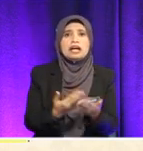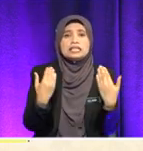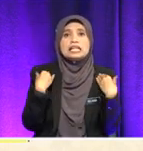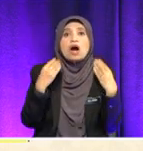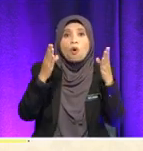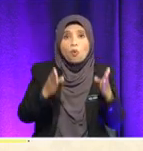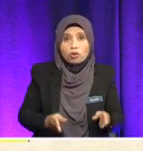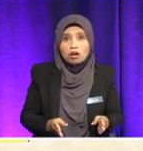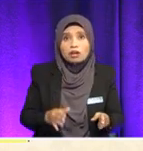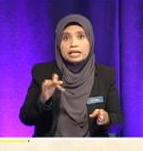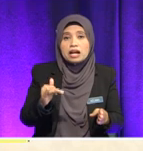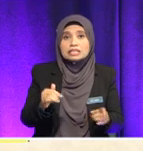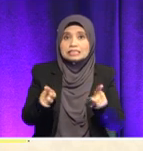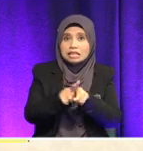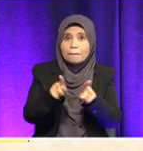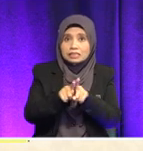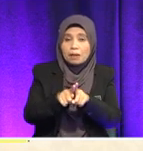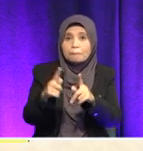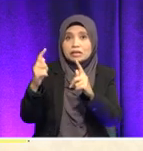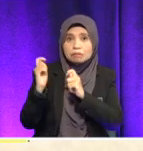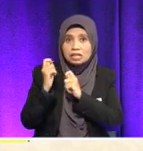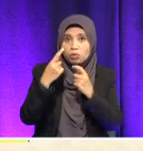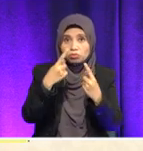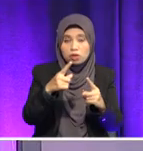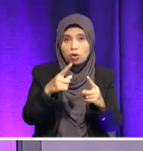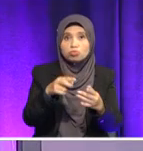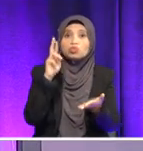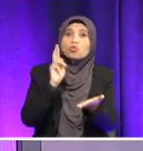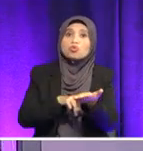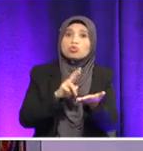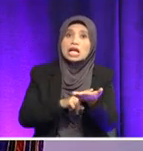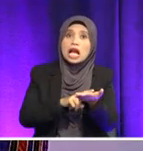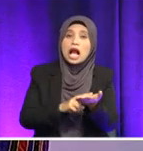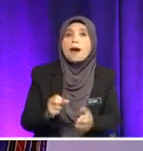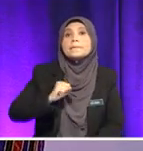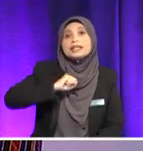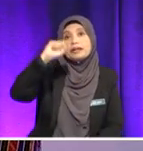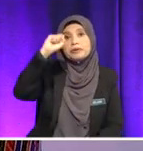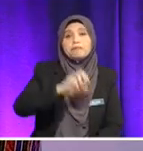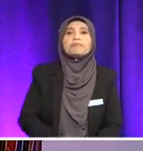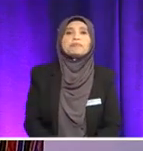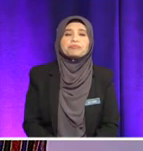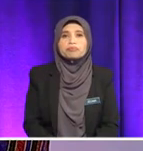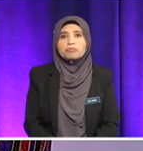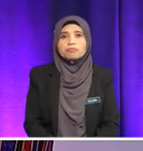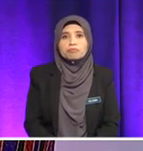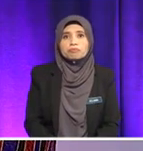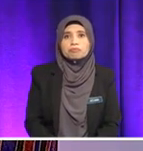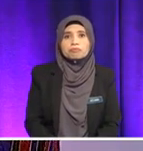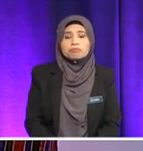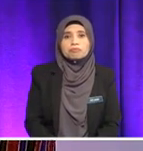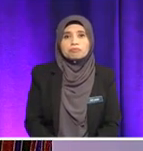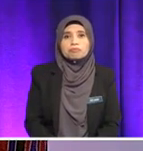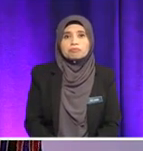individu-individu yang terlibat dan bertanggung jawab dalam rundingan kemerdekaan tersebut baik baik